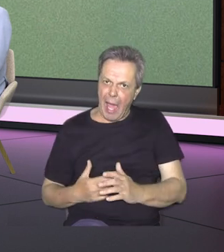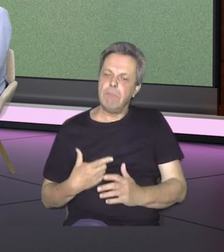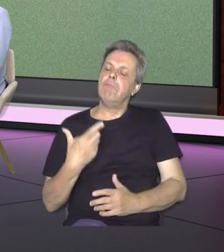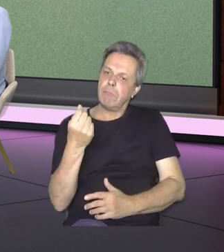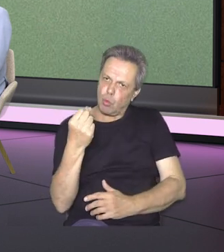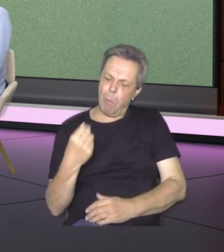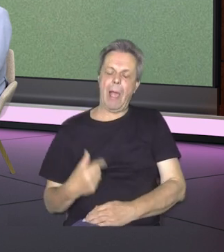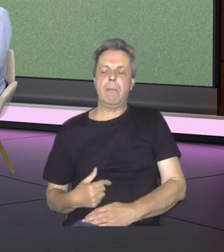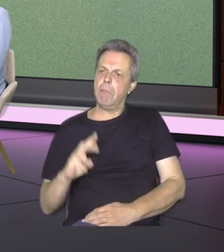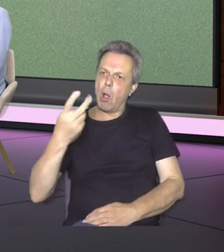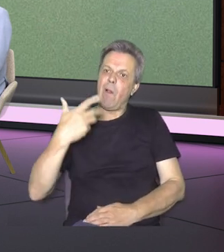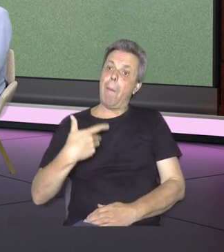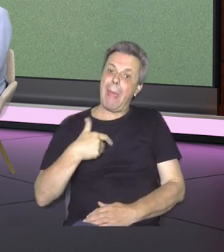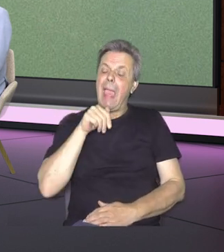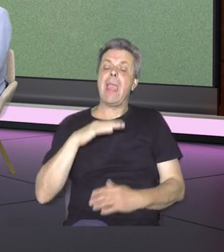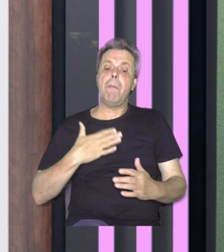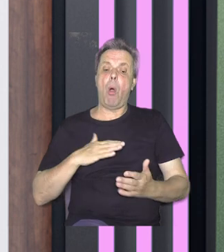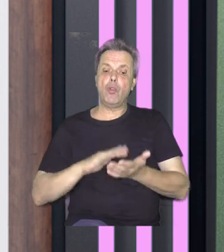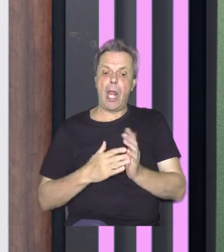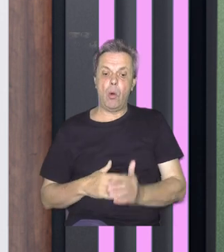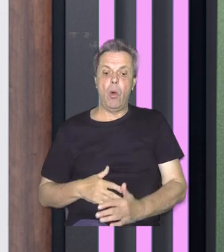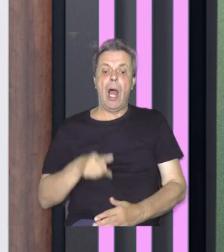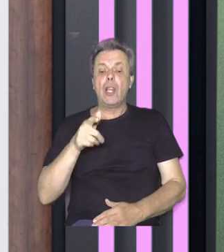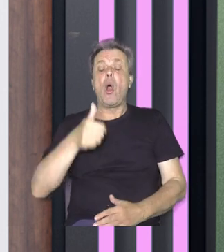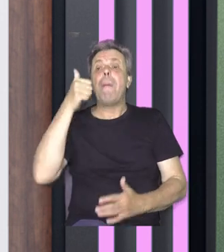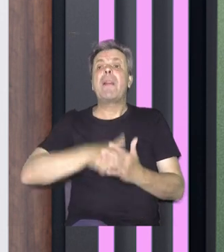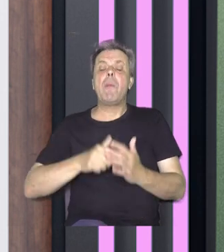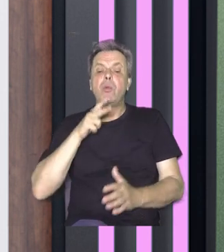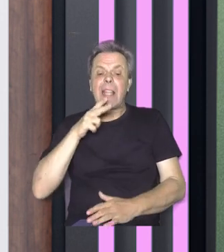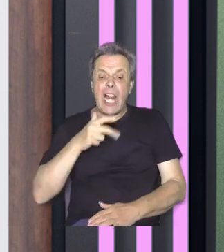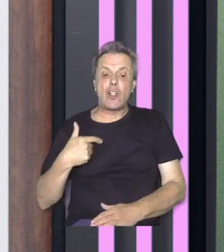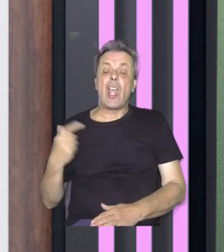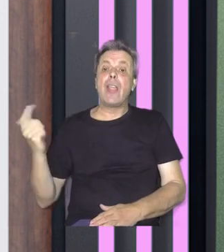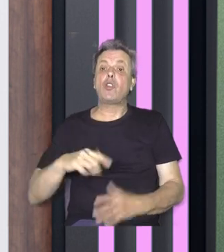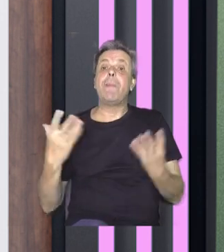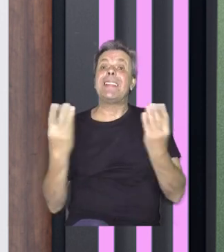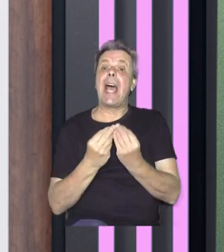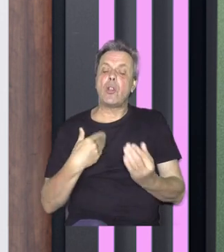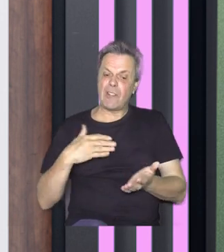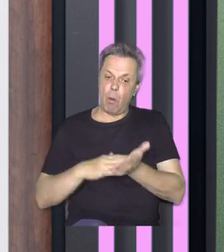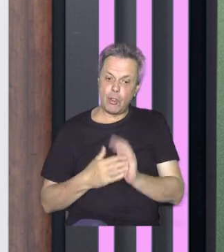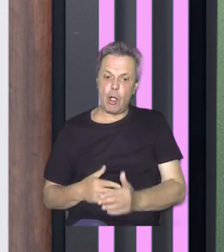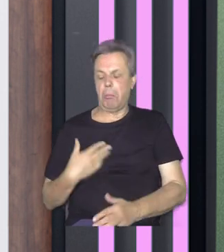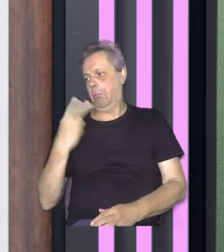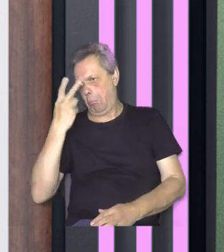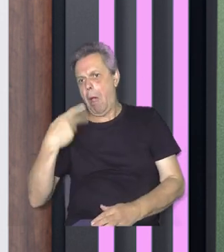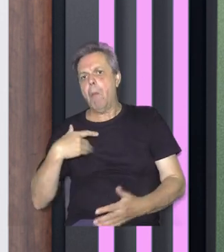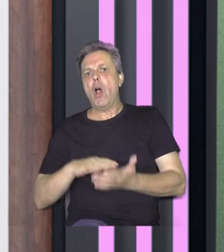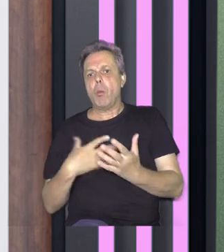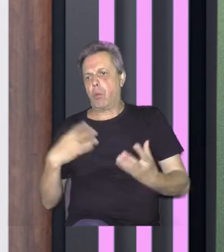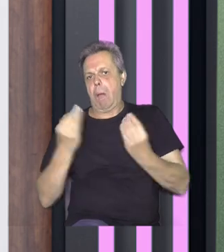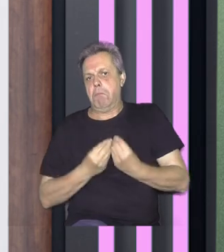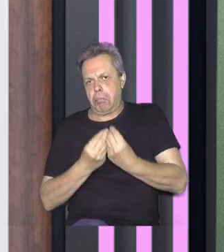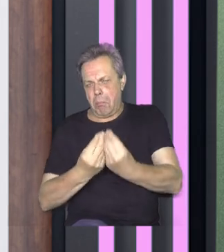Da ne idem sam, nego da dođe i moja žena. Ali to prvi put je tražio da dođem sa ženom. I moja supruga